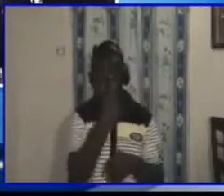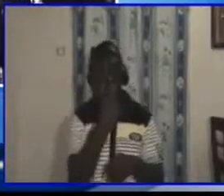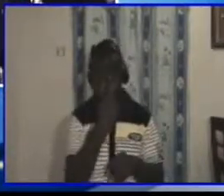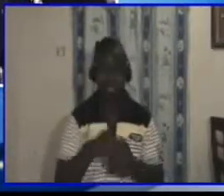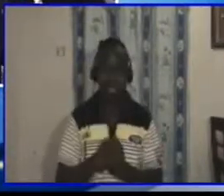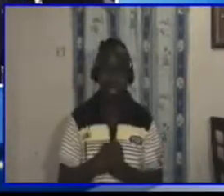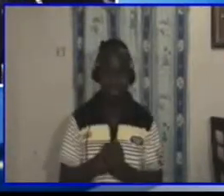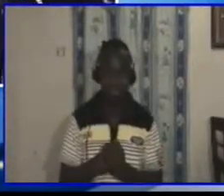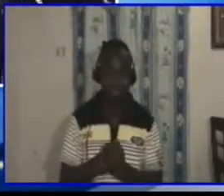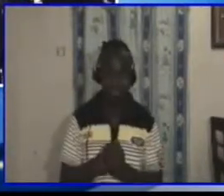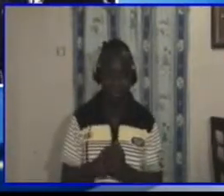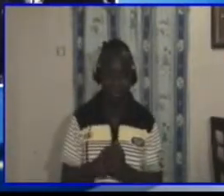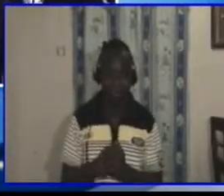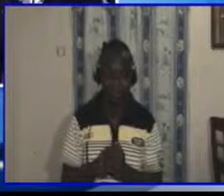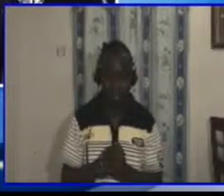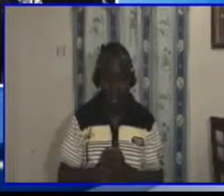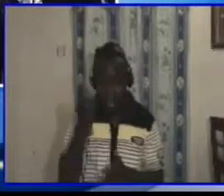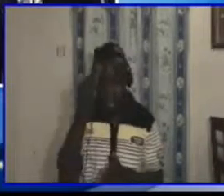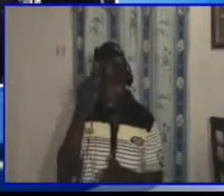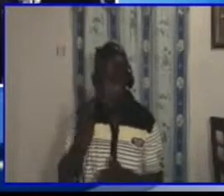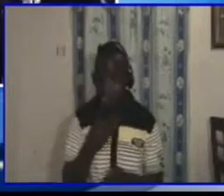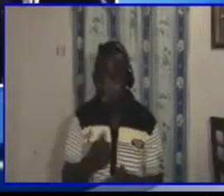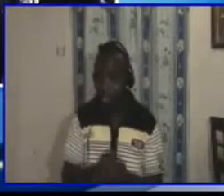ha aperto i miei occhi